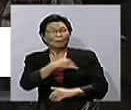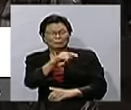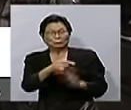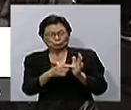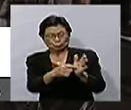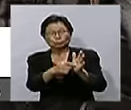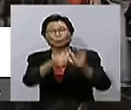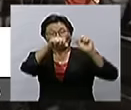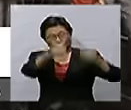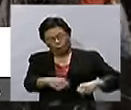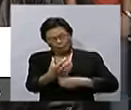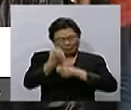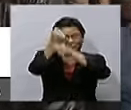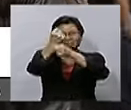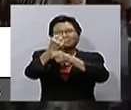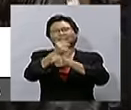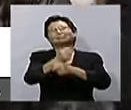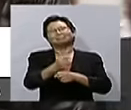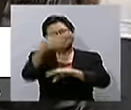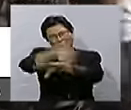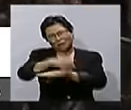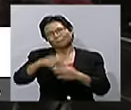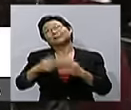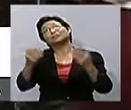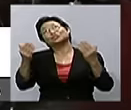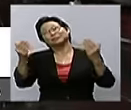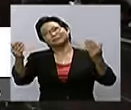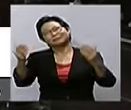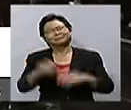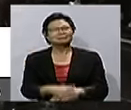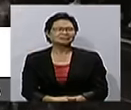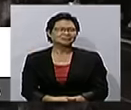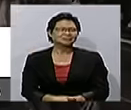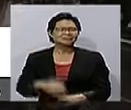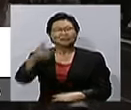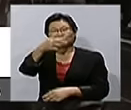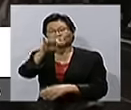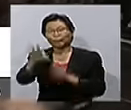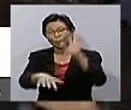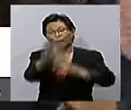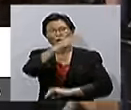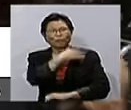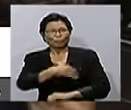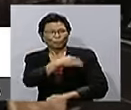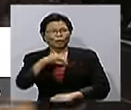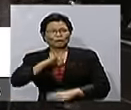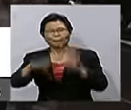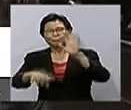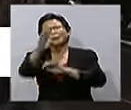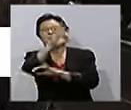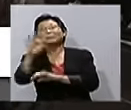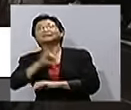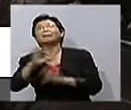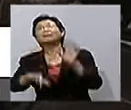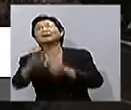kepada kita mereka boleh menang pada malam ini, insyaAllah. Ya, kalau Profesor Datuk memilih Croatia, saya pula memilih Perancis untuk